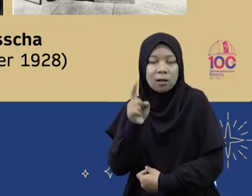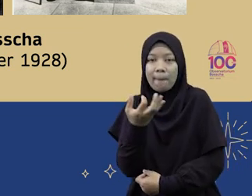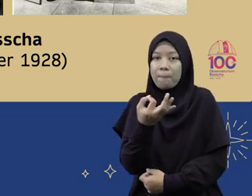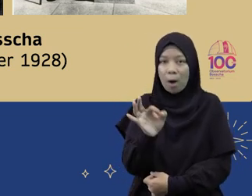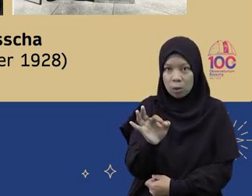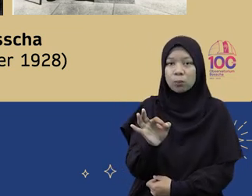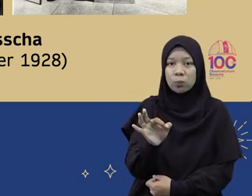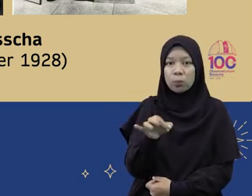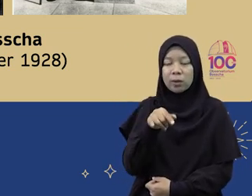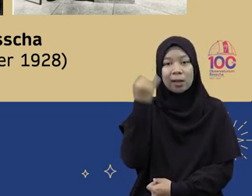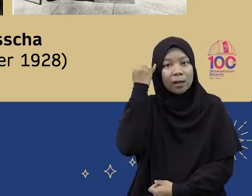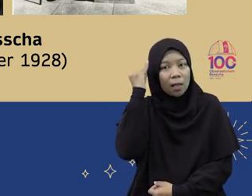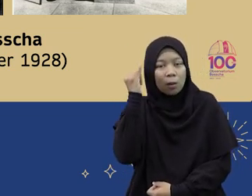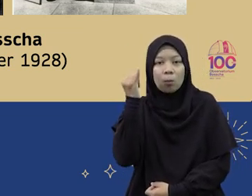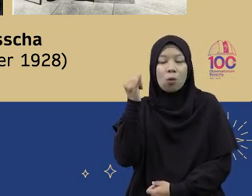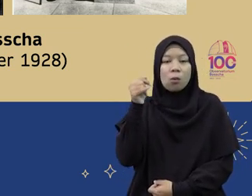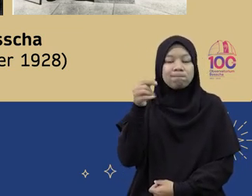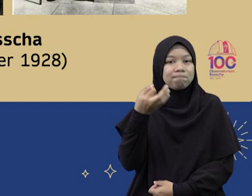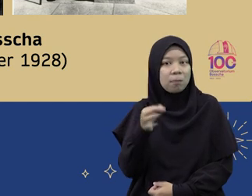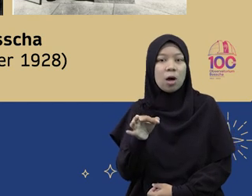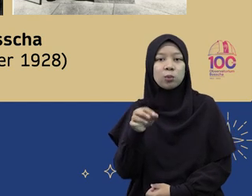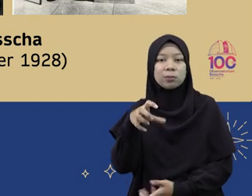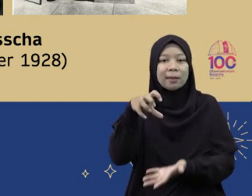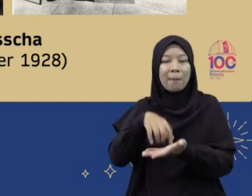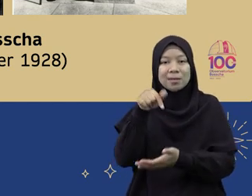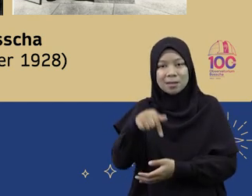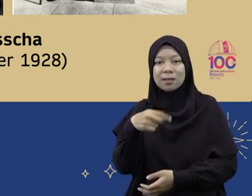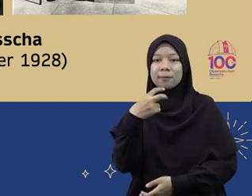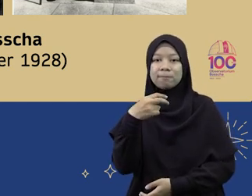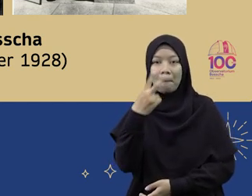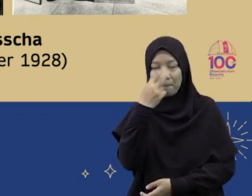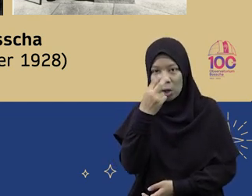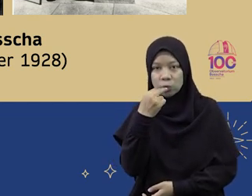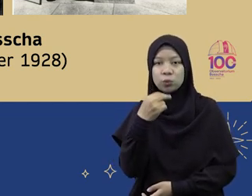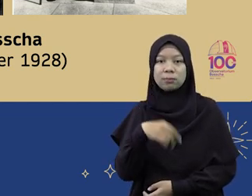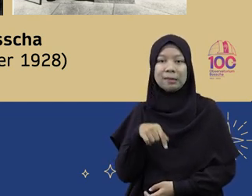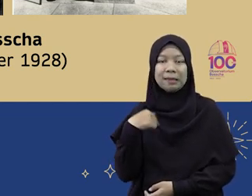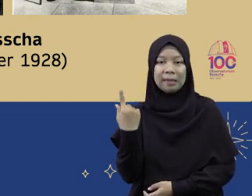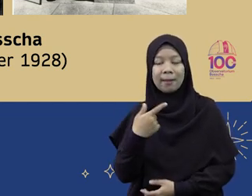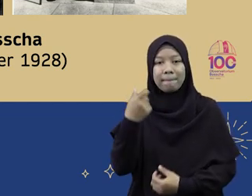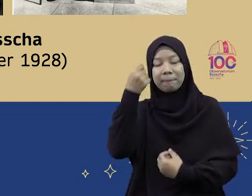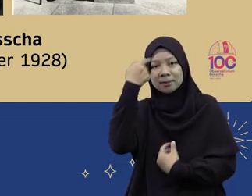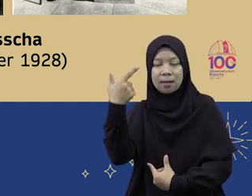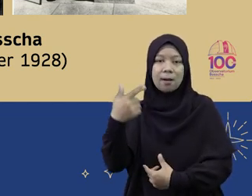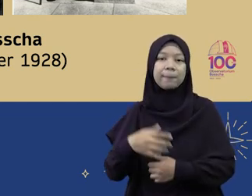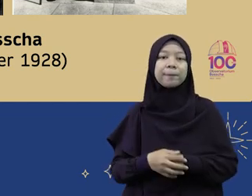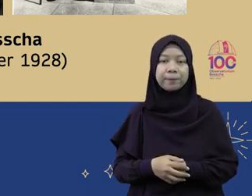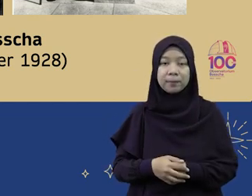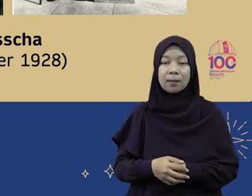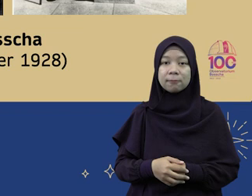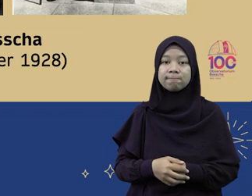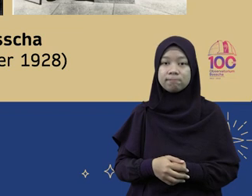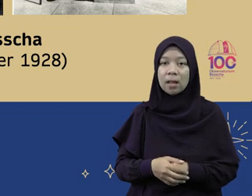cabang ilmu garis depan yang akan di rumahi oleh Institut Teknologi Bandung kita dipercaya ya pada saat itu Tapi tentu